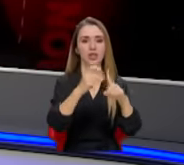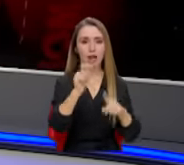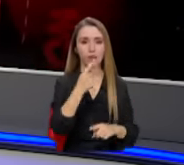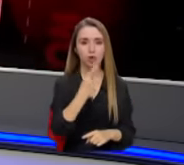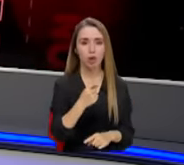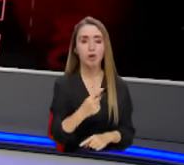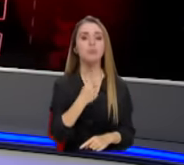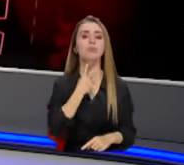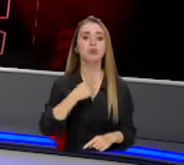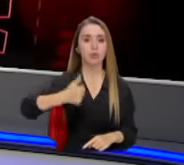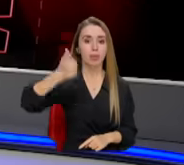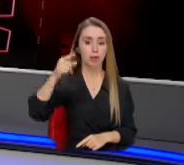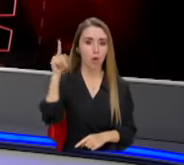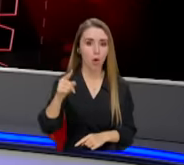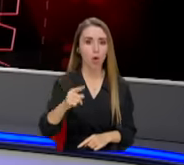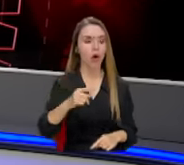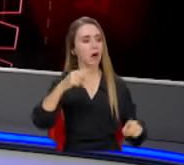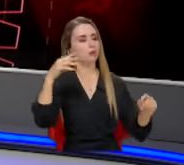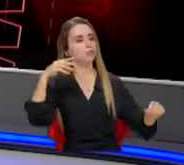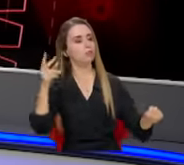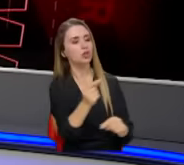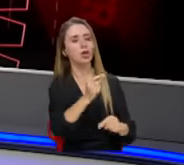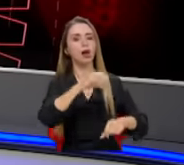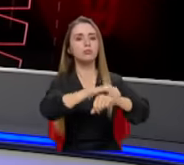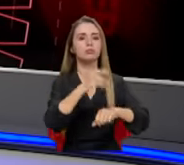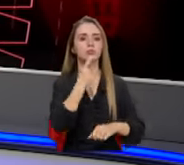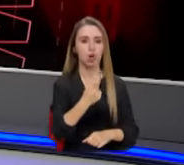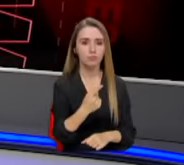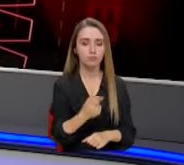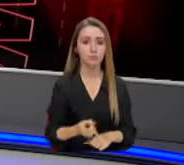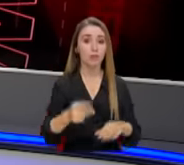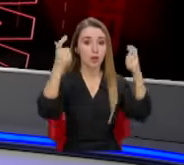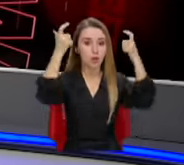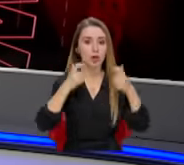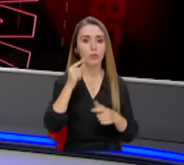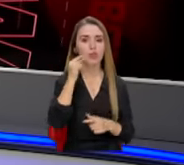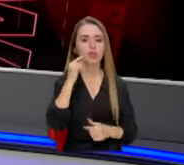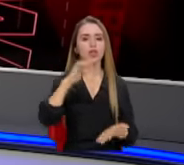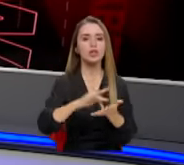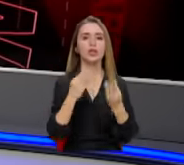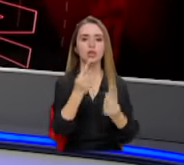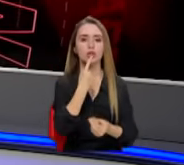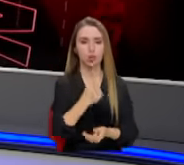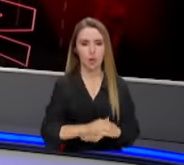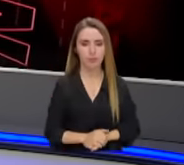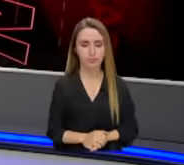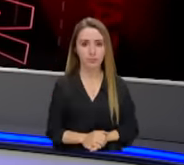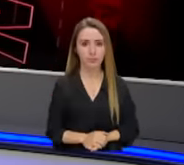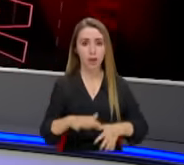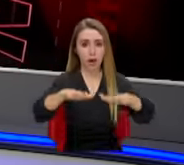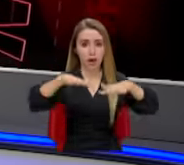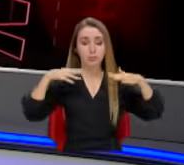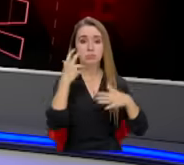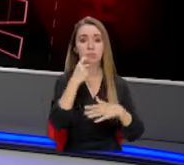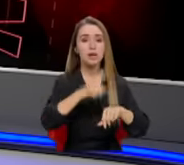Rus lider Putin teröristlerin Ukrayna'ya kaçarken yakalandığını açıkladı. Sorumluları cezalandıracağız dedi. Konser